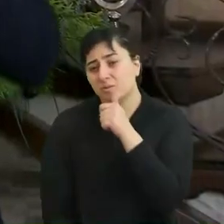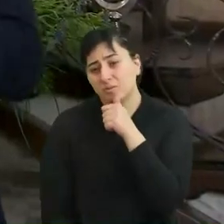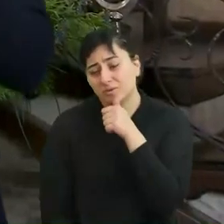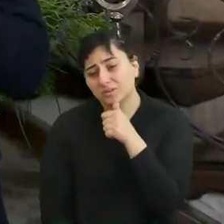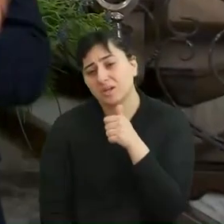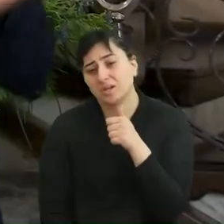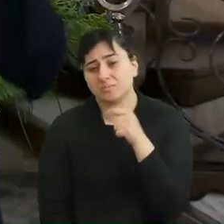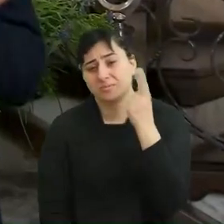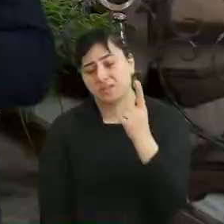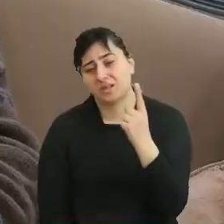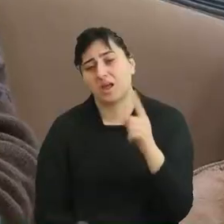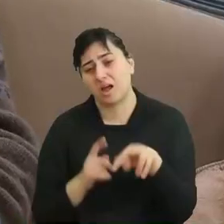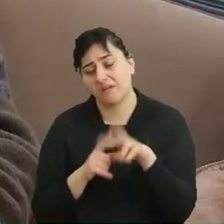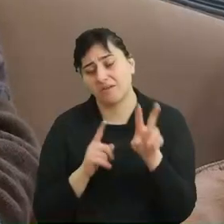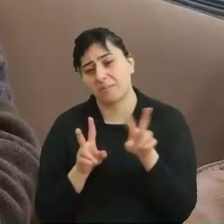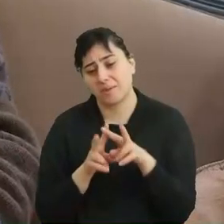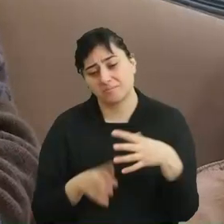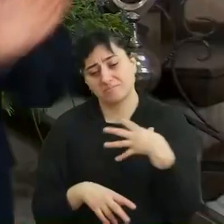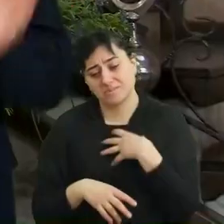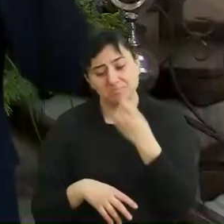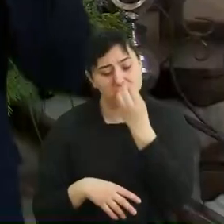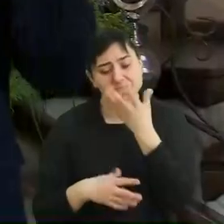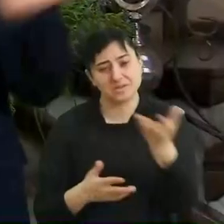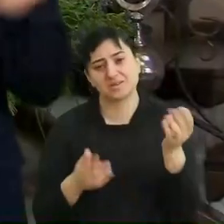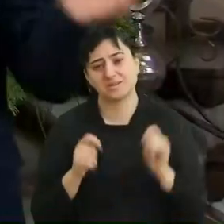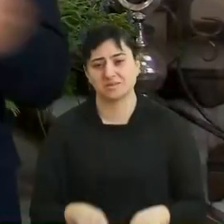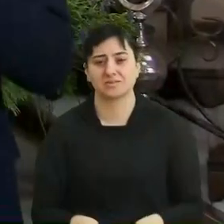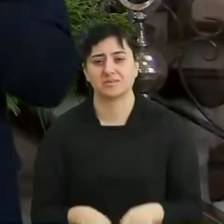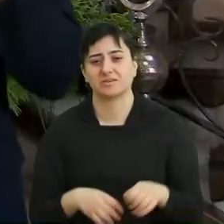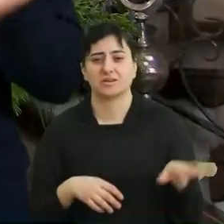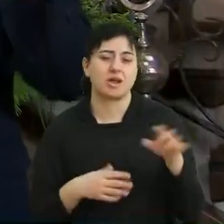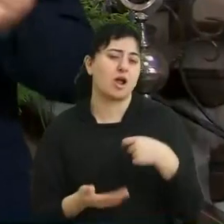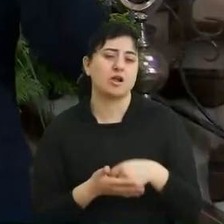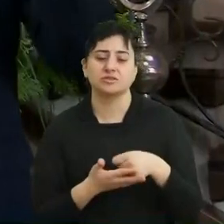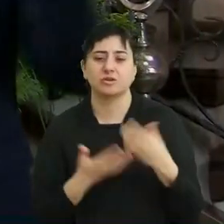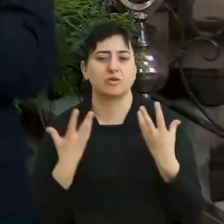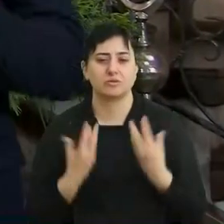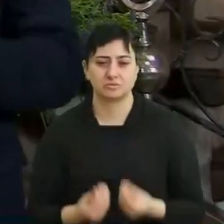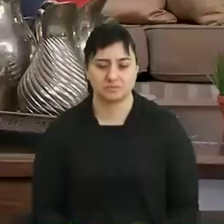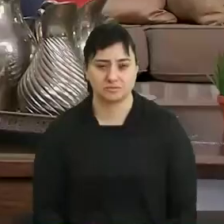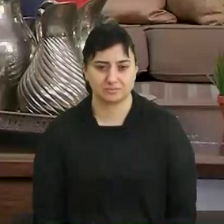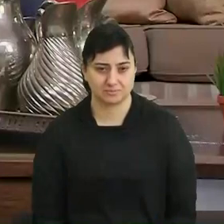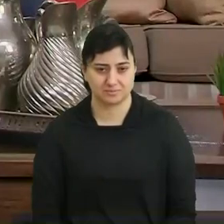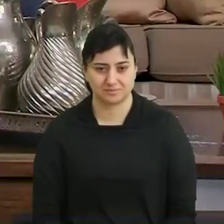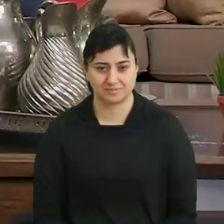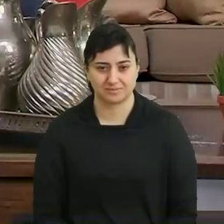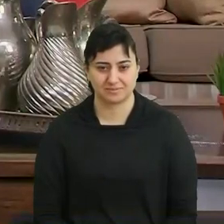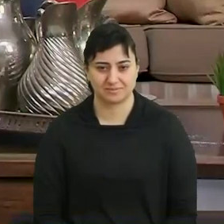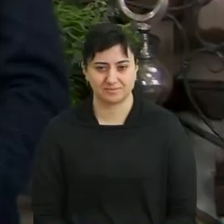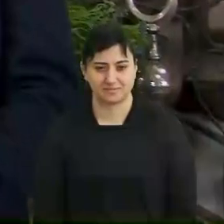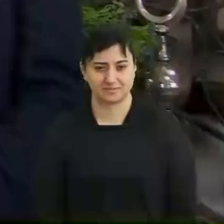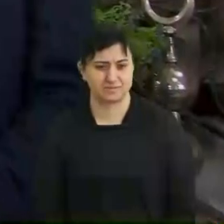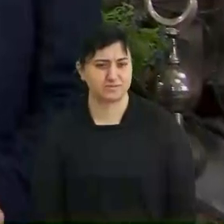babişkom neden bir tane AVM'de bizim bahçeye yaptırmıyorsun babişkom? Oradan alışveriş yapardım ben. Koş